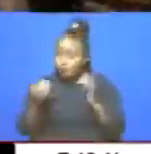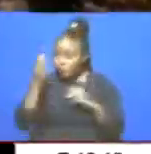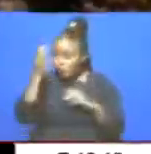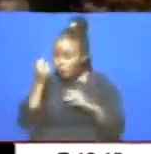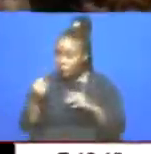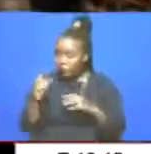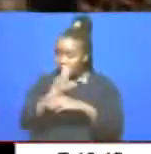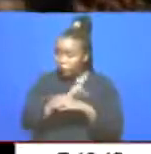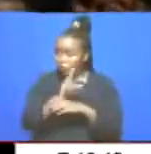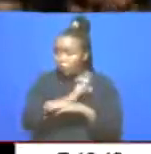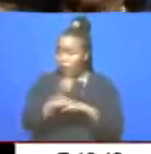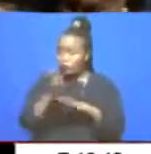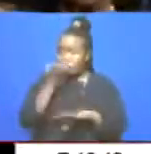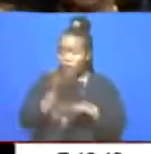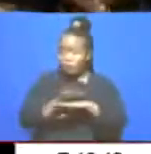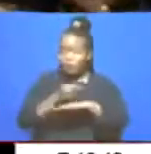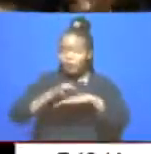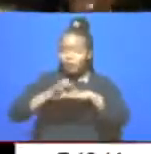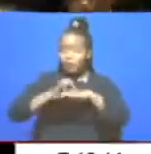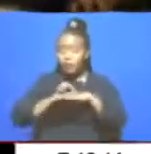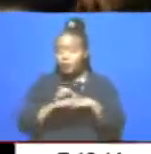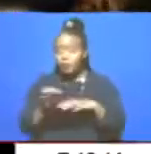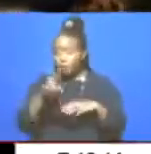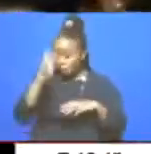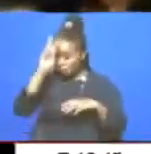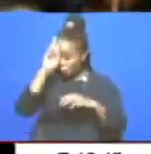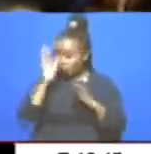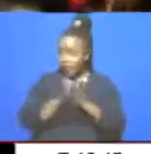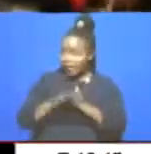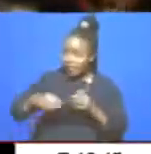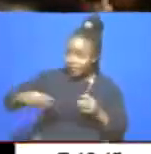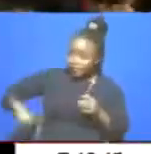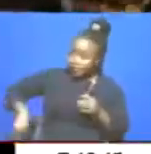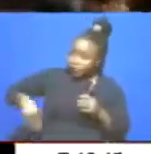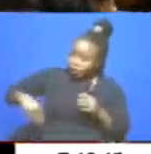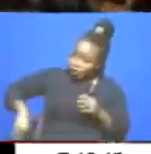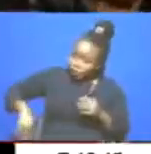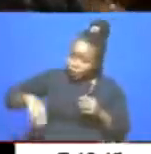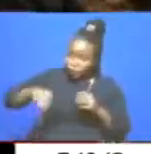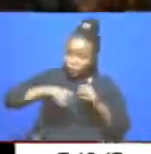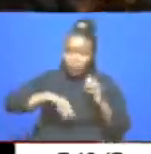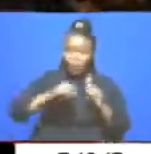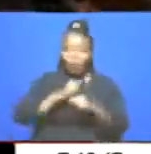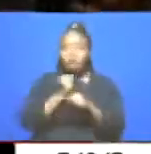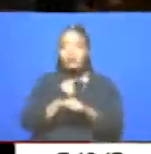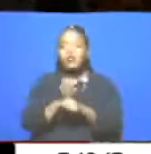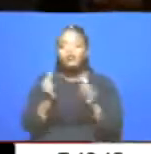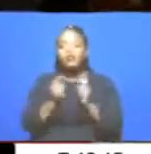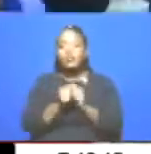ya ng'ombe na mbuzi na kondoo, kutengeneza naye leather, ya kutengeneza naye viatu.